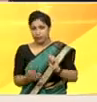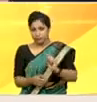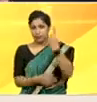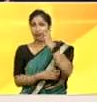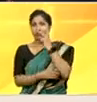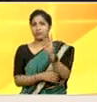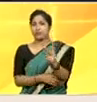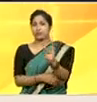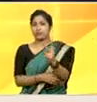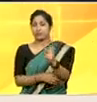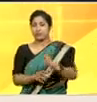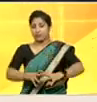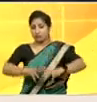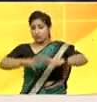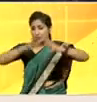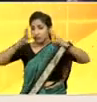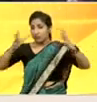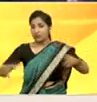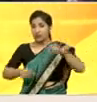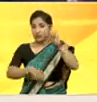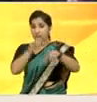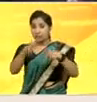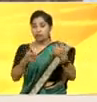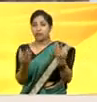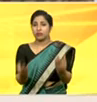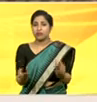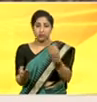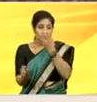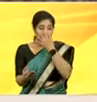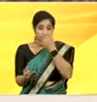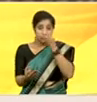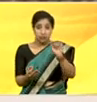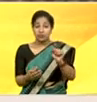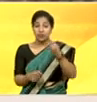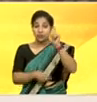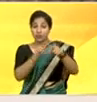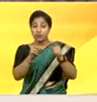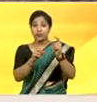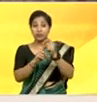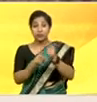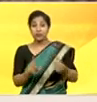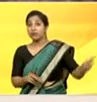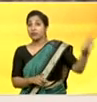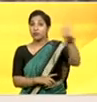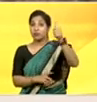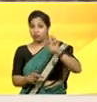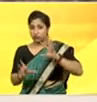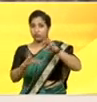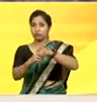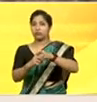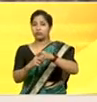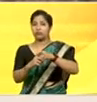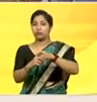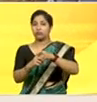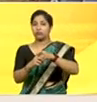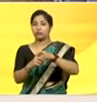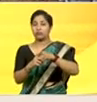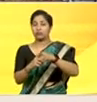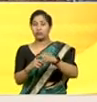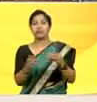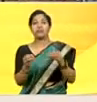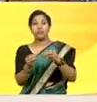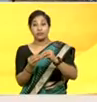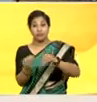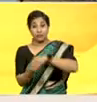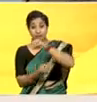बार बड़े स्तर पर हुए योग के कार्यक्रम में यहाँ के राष्ट्रपति जी ने भी हिस्सा लिया। भूटान